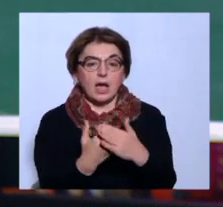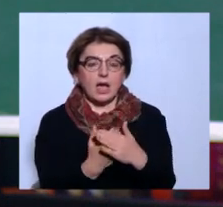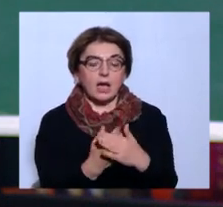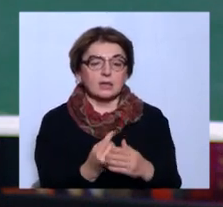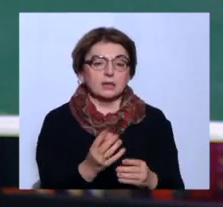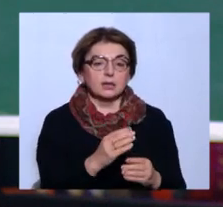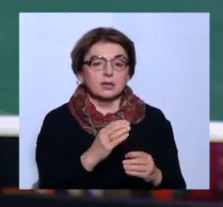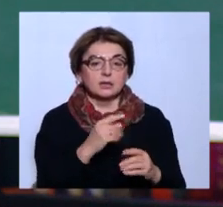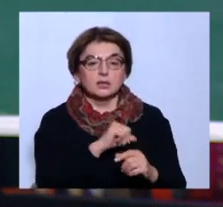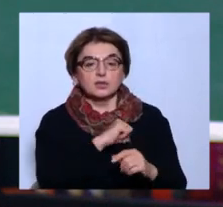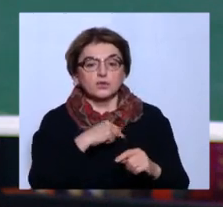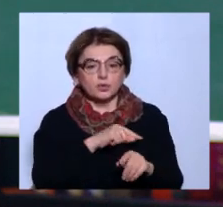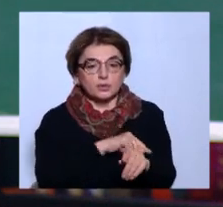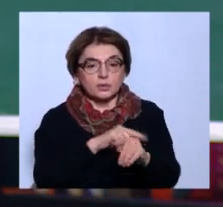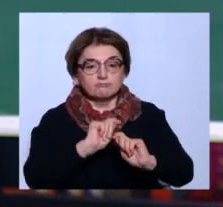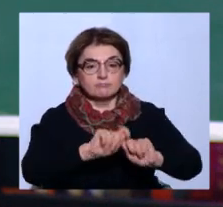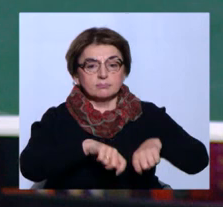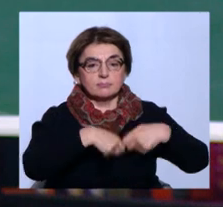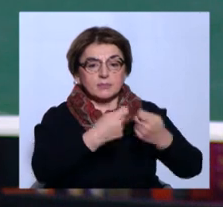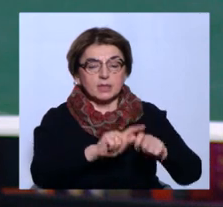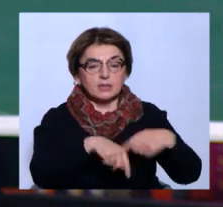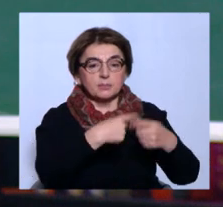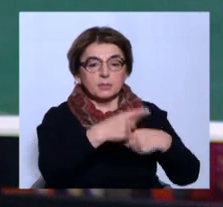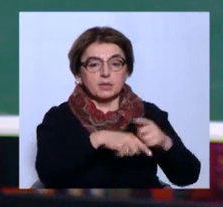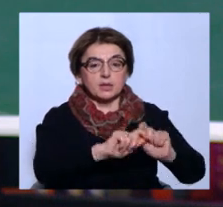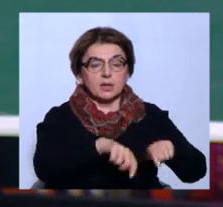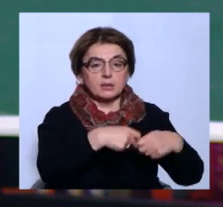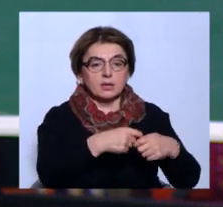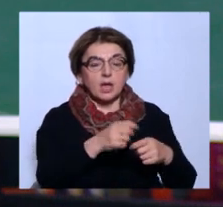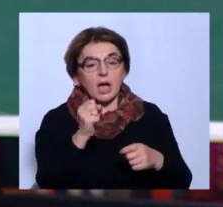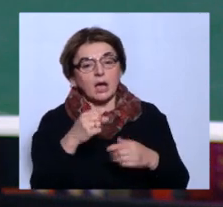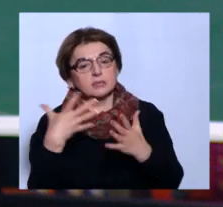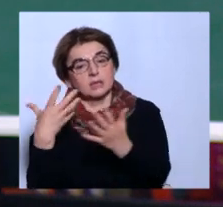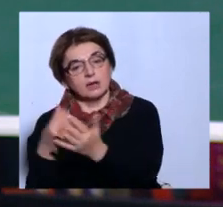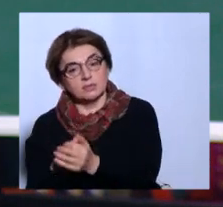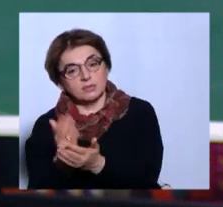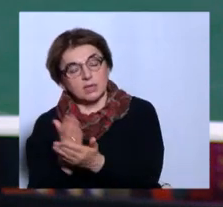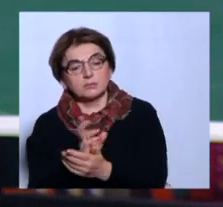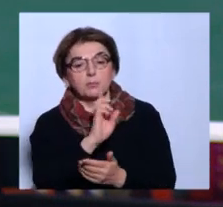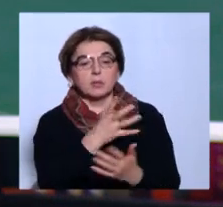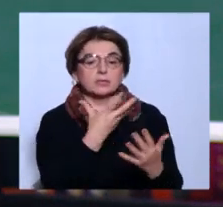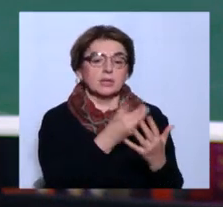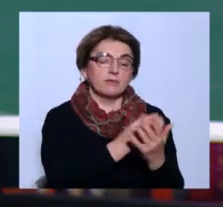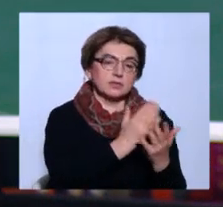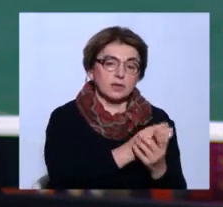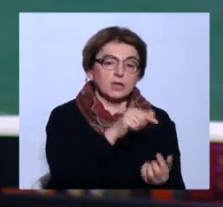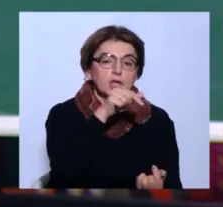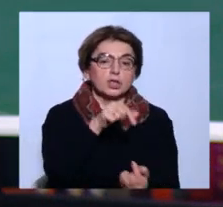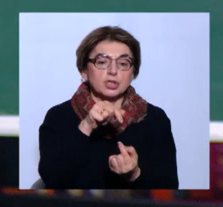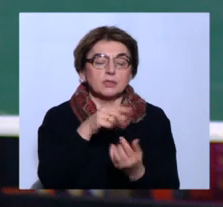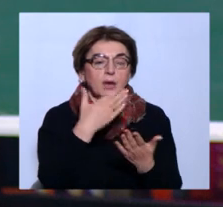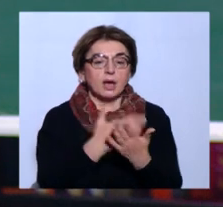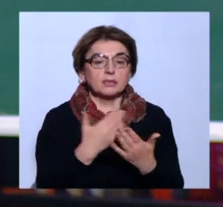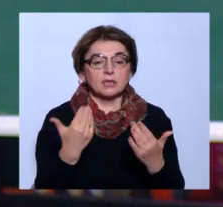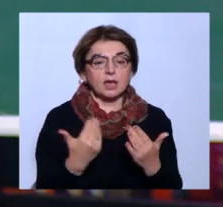ახალი გენები გადადის, ხო? B პოპულაციას ხო აქვს თავისი გენები, A პოპულაციას თავისი გენები აქვს. შესაბამისად, აი აქედან